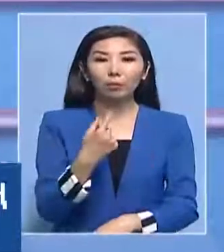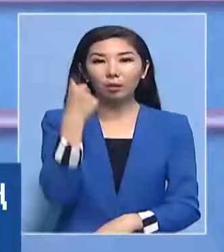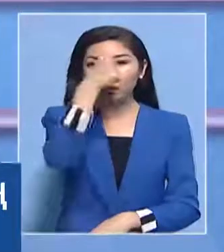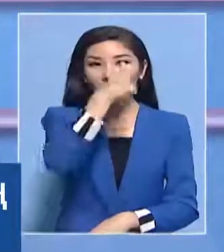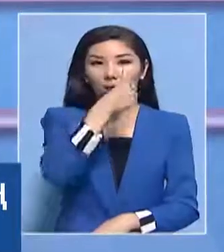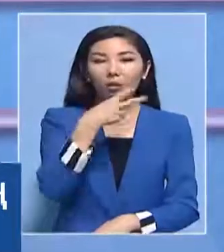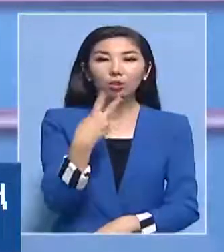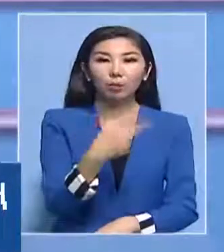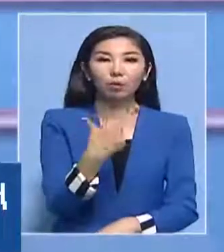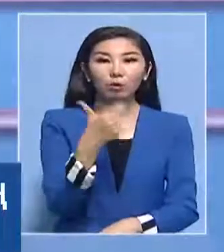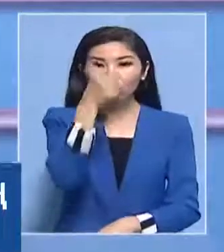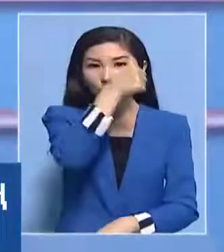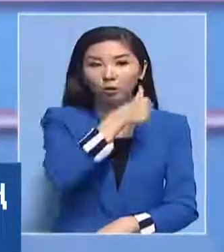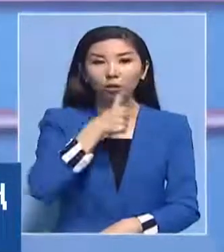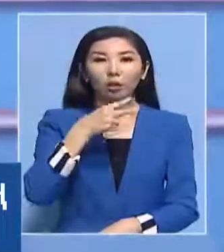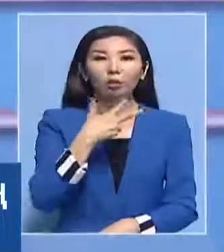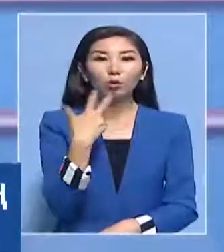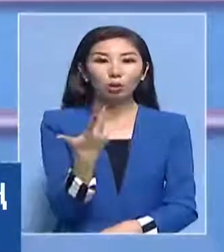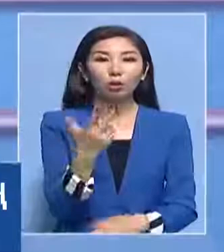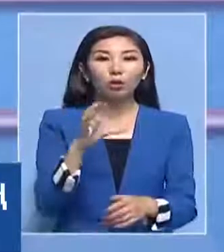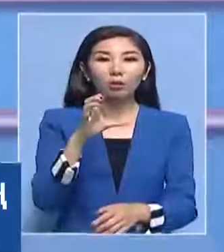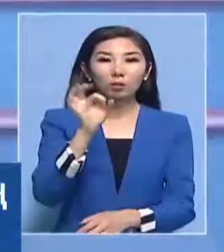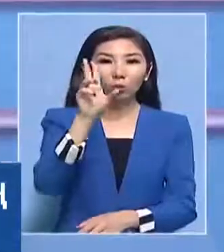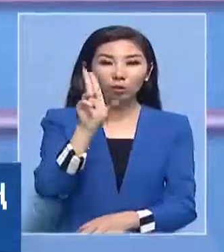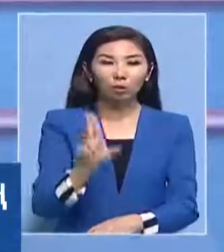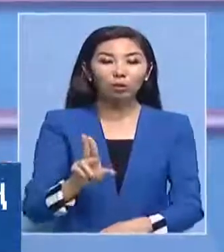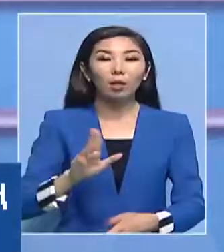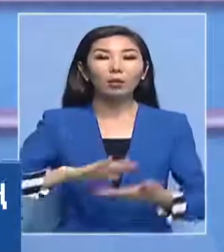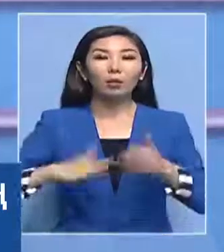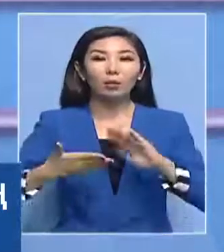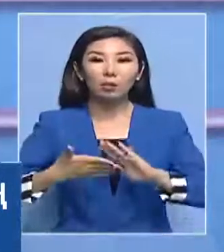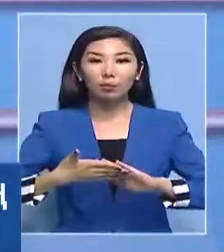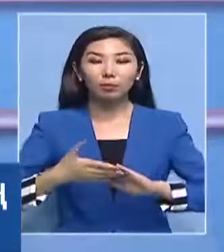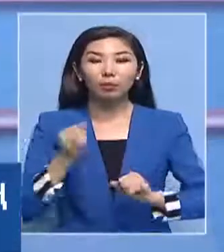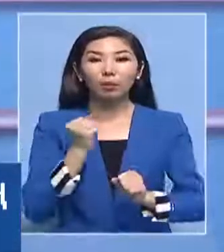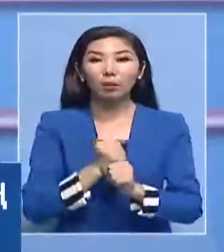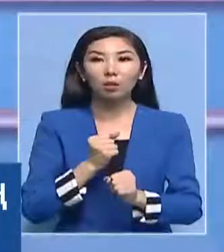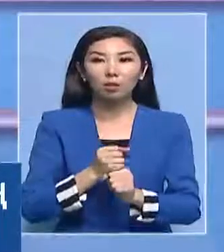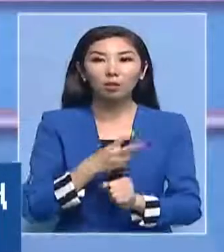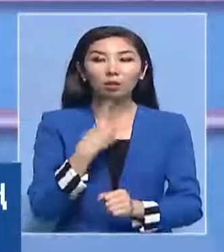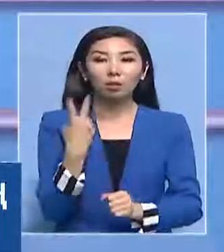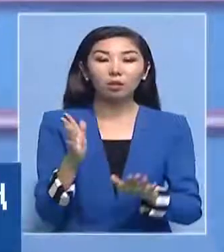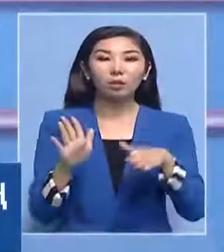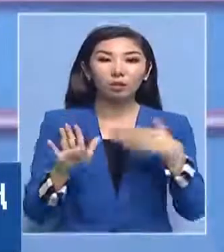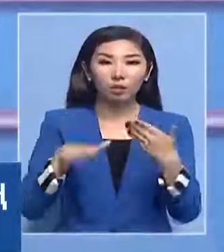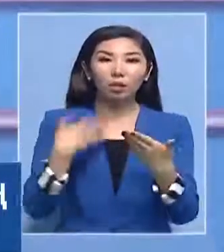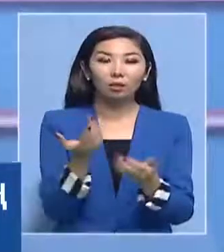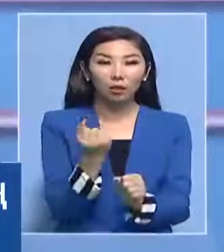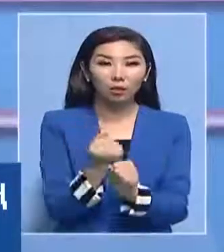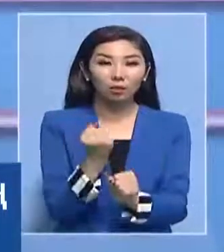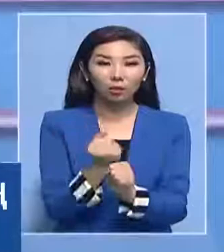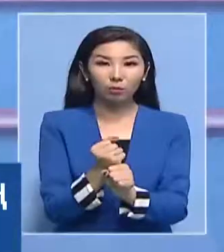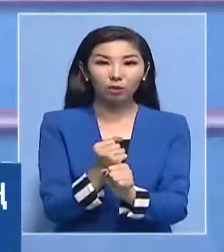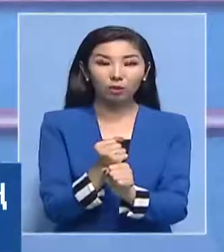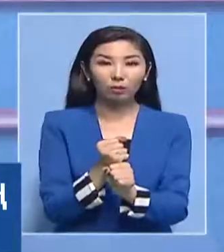2021-2020 үшінші жылдарға арналған үш жақты әлеуметтік әріптестік туралы келісімін және өңірлік екі жақты жасақталған